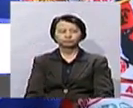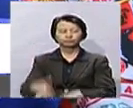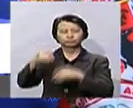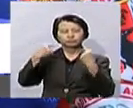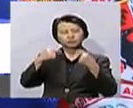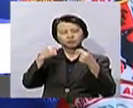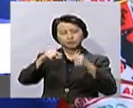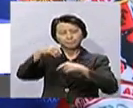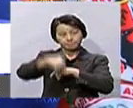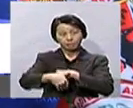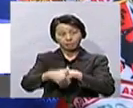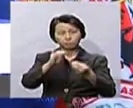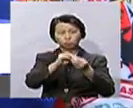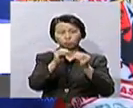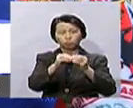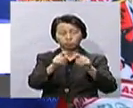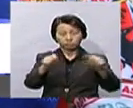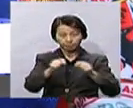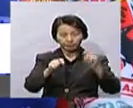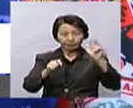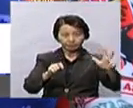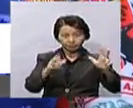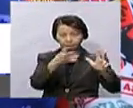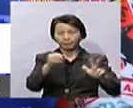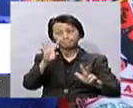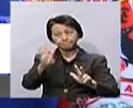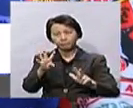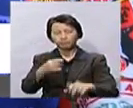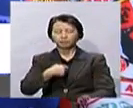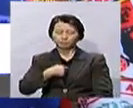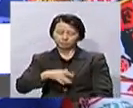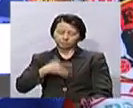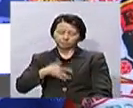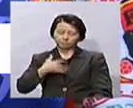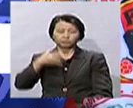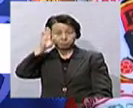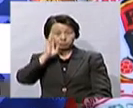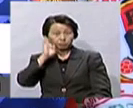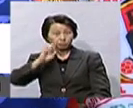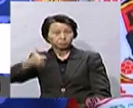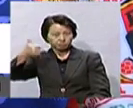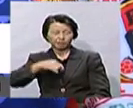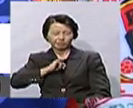ni, untuk nombor 3 dengan nombor 4, saya rasa saya ambil Belgium.